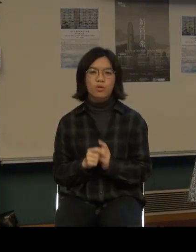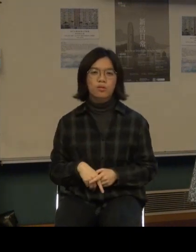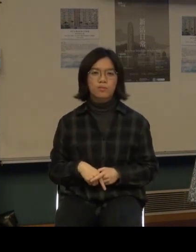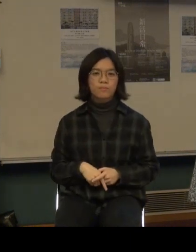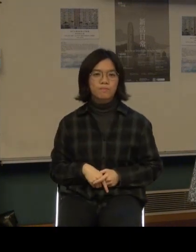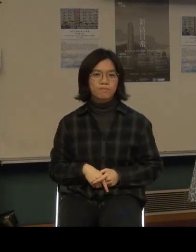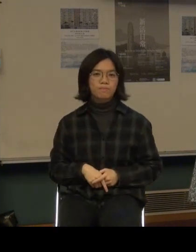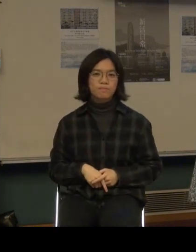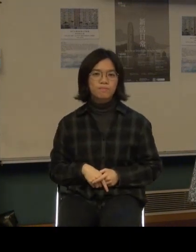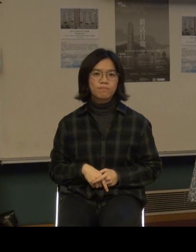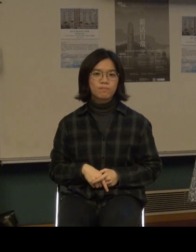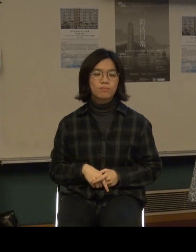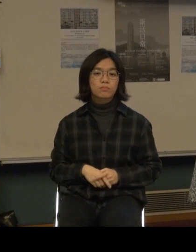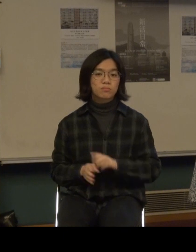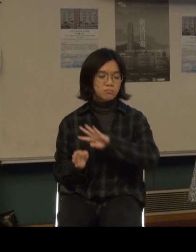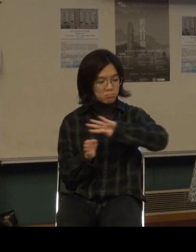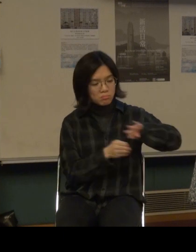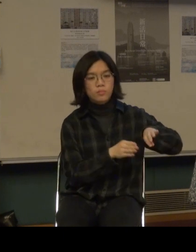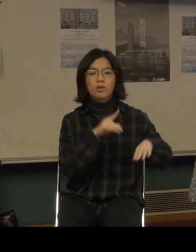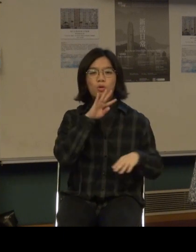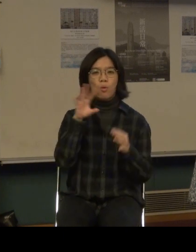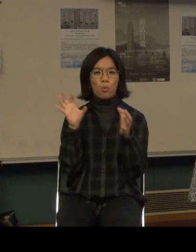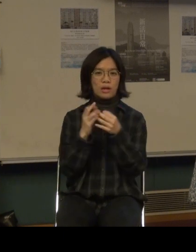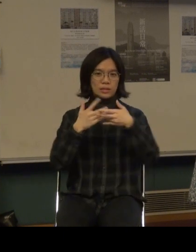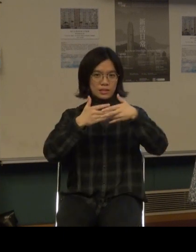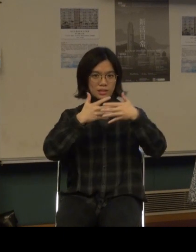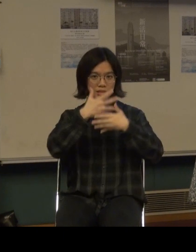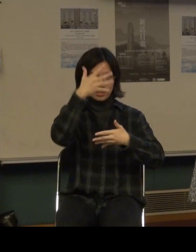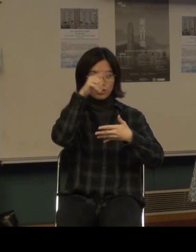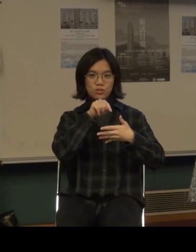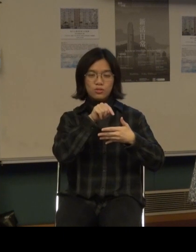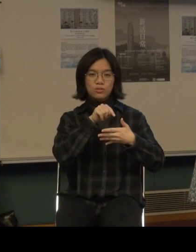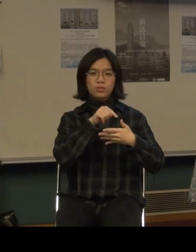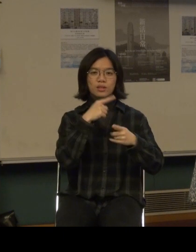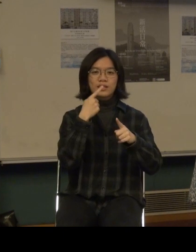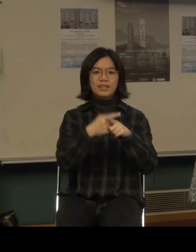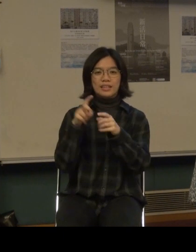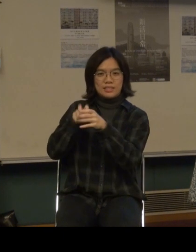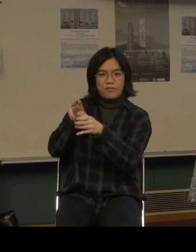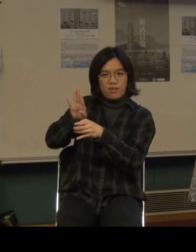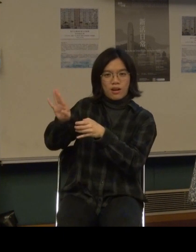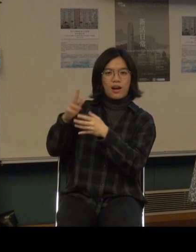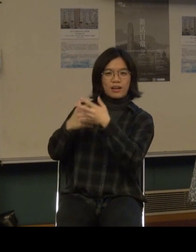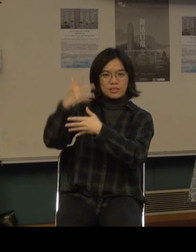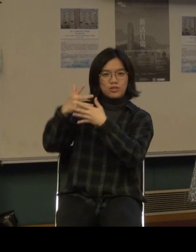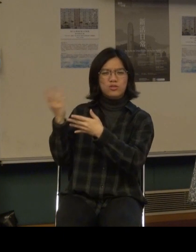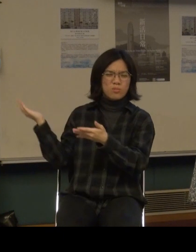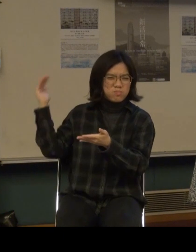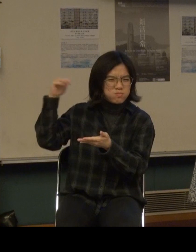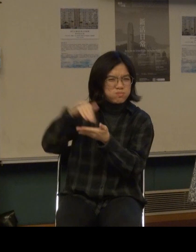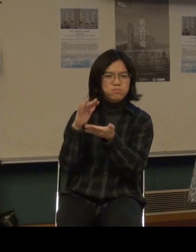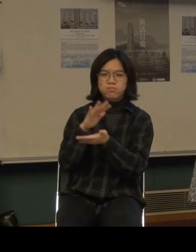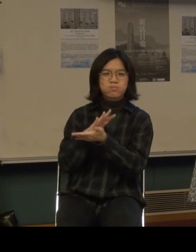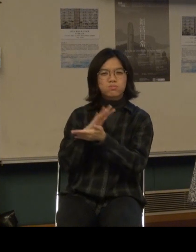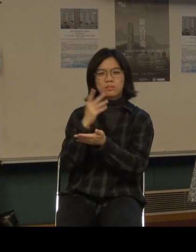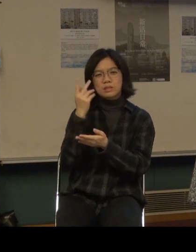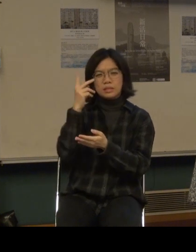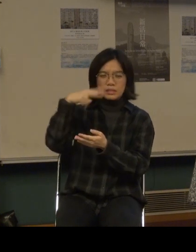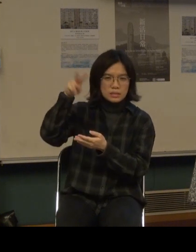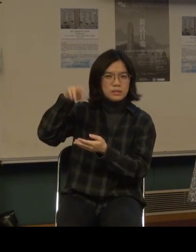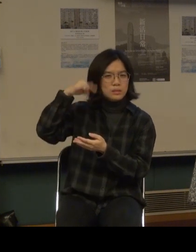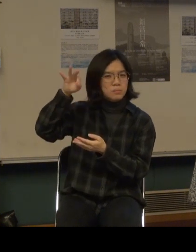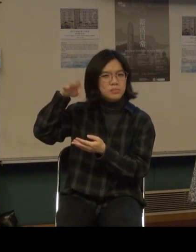如果我哋用建築去做例子咧，其實西方的建築咧有幾千年的傳統。由古埃及、古希臘、